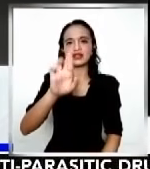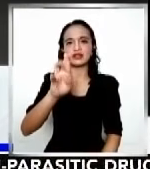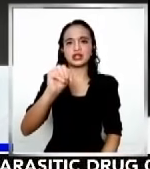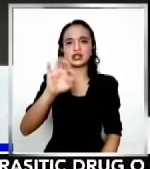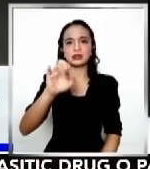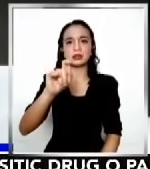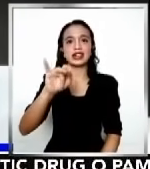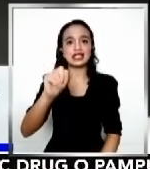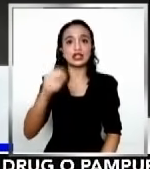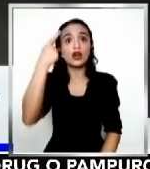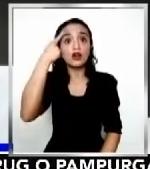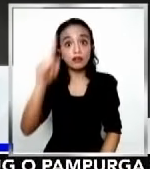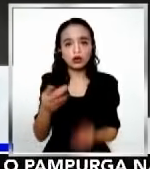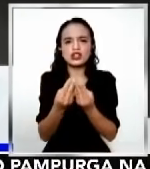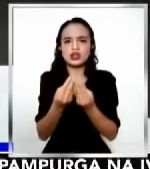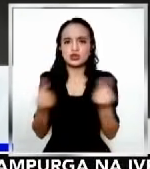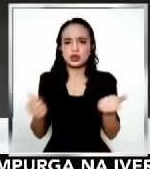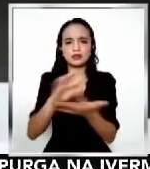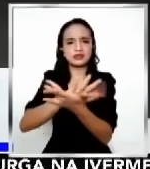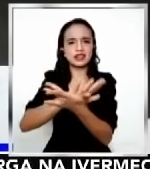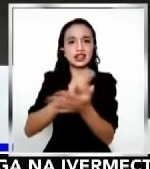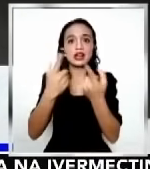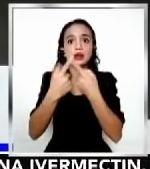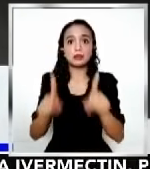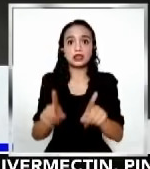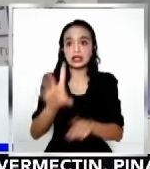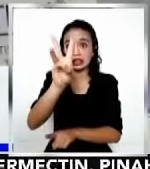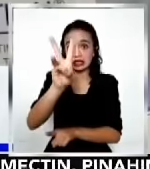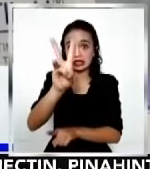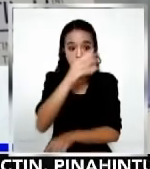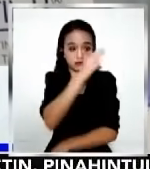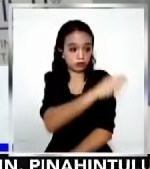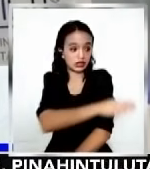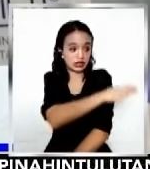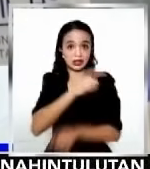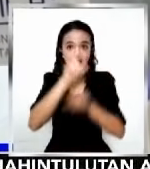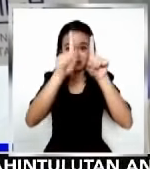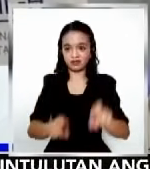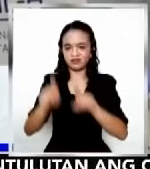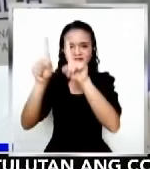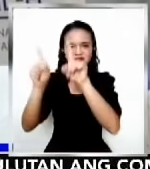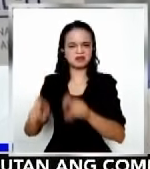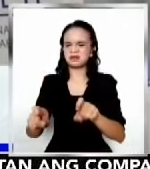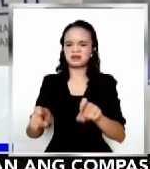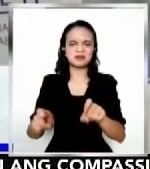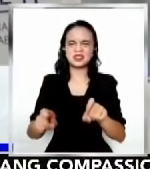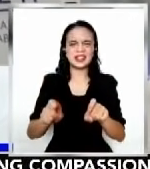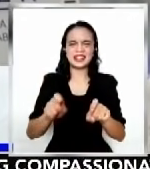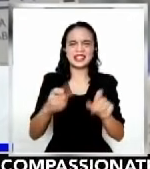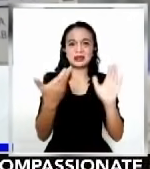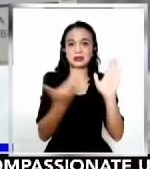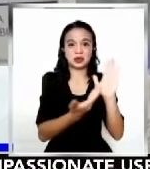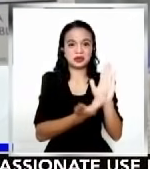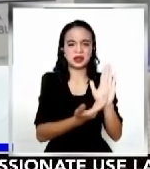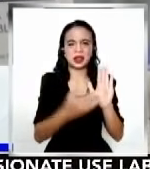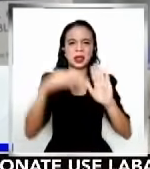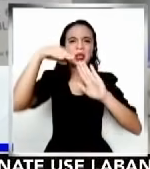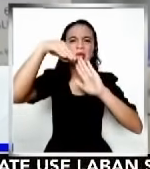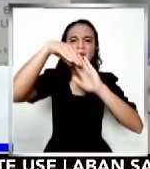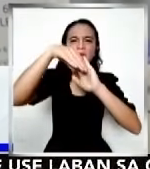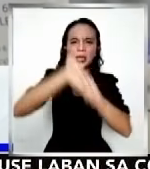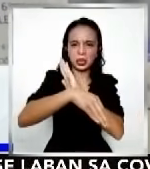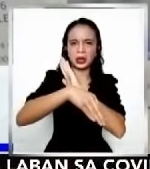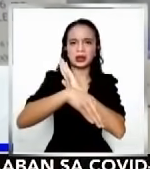Base raw kasi sa 6 na clinical trial sa ibang bansa, hindi napatunayang napababa ng malaki ng ivermectin ang mga pagkamatay dahil